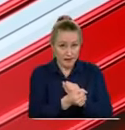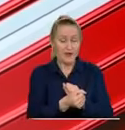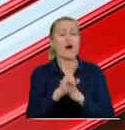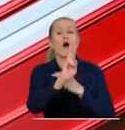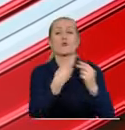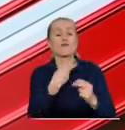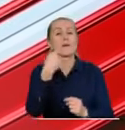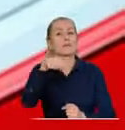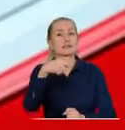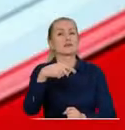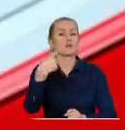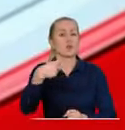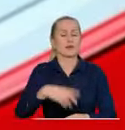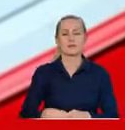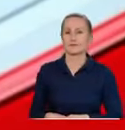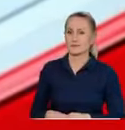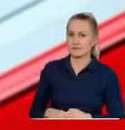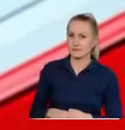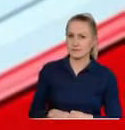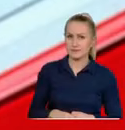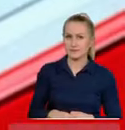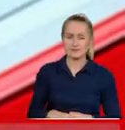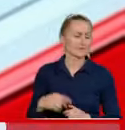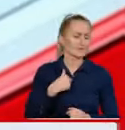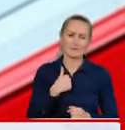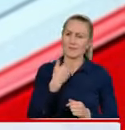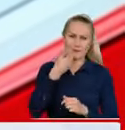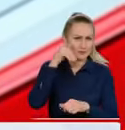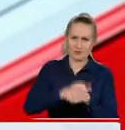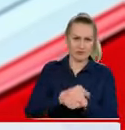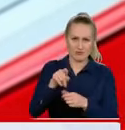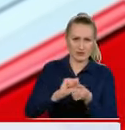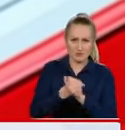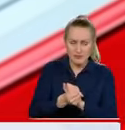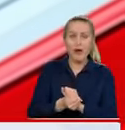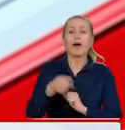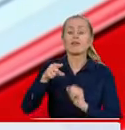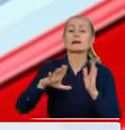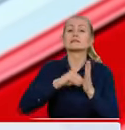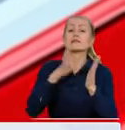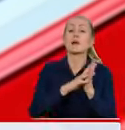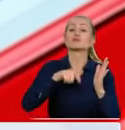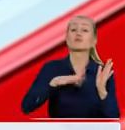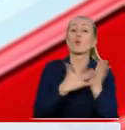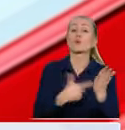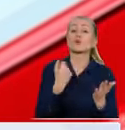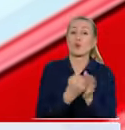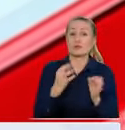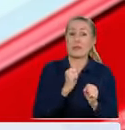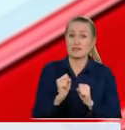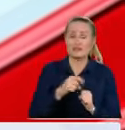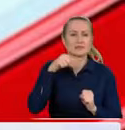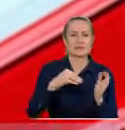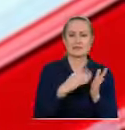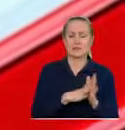będzie prezydent Andrzej Duda. Nie, oczywiście nie zgodzę się na takie zmiany i ten zapis, który w konstytucji jest dzisiaj, jest, no powiedzmy, co